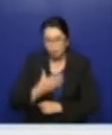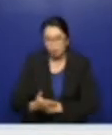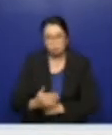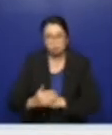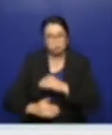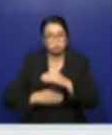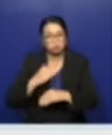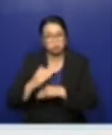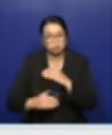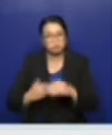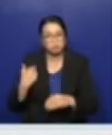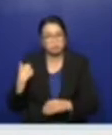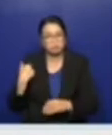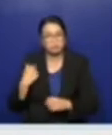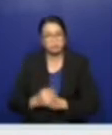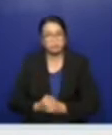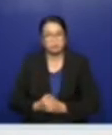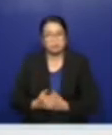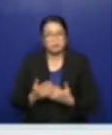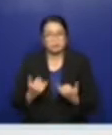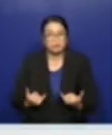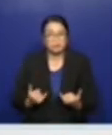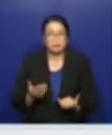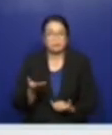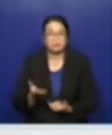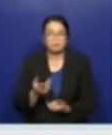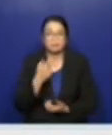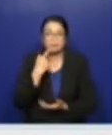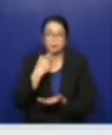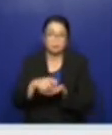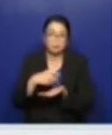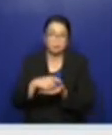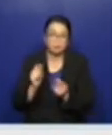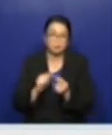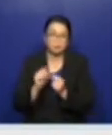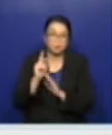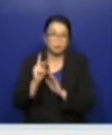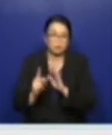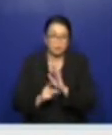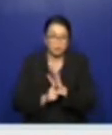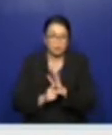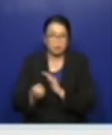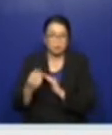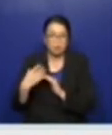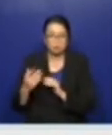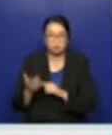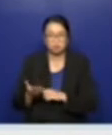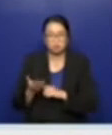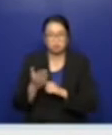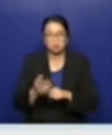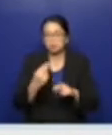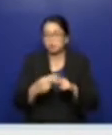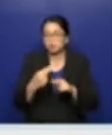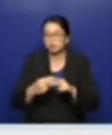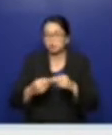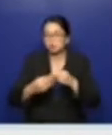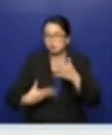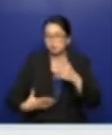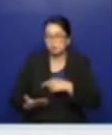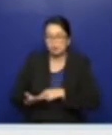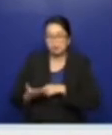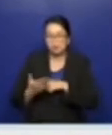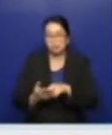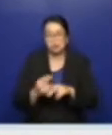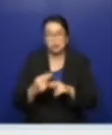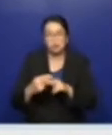านวันนี้ท่านพูดถึงเรื่องกฎหมายท่านบอกว่าการเสนอเข้าชื่อขอเสนอกฎหมายเนี่ยกฎหม